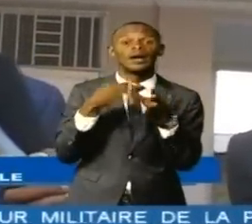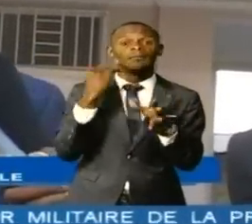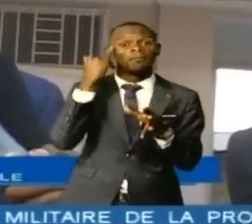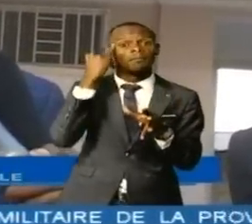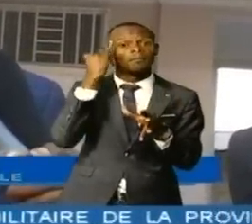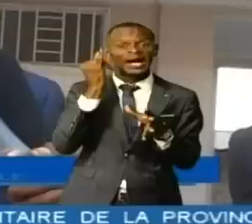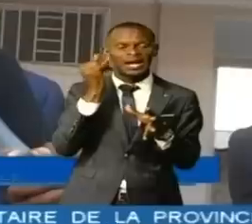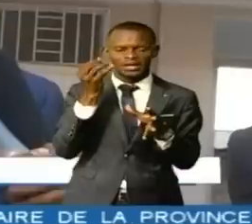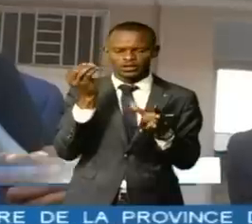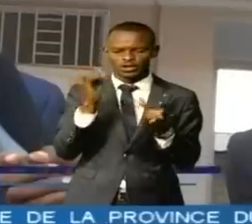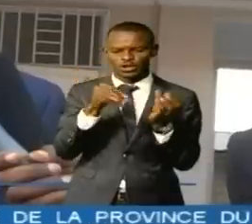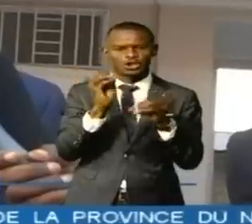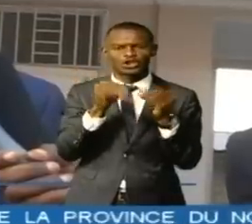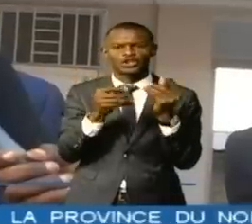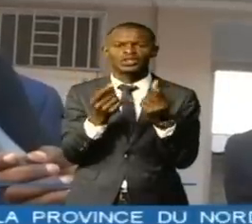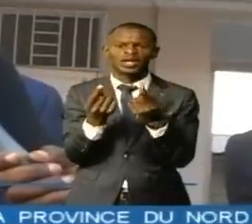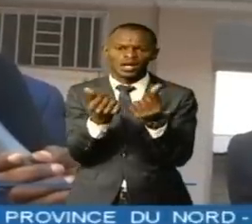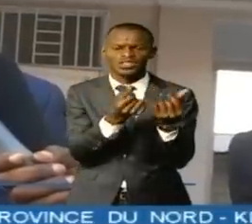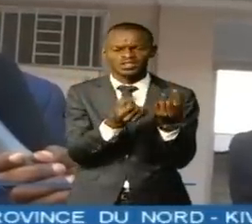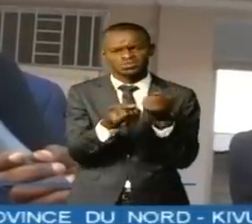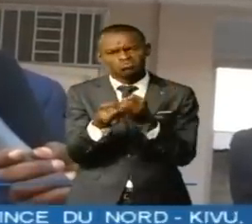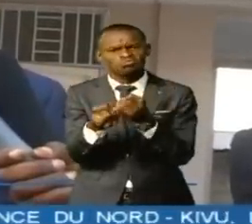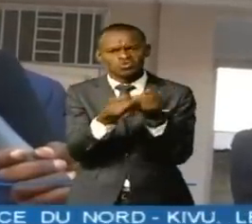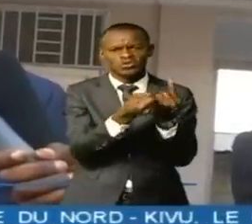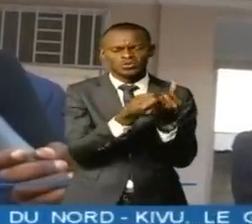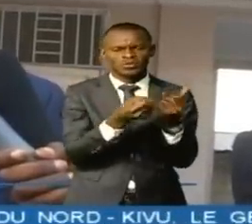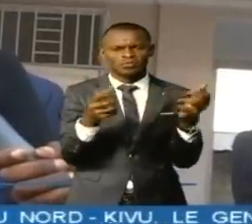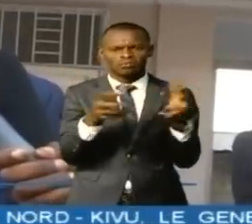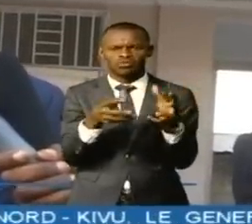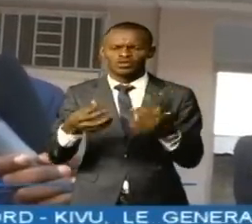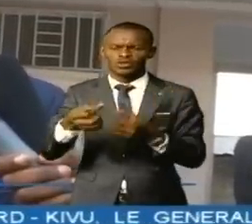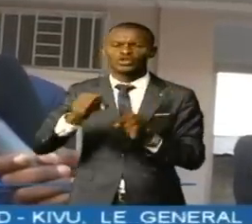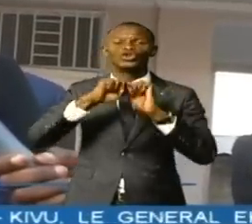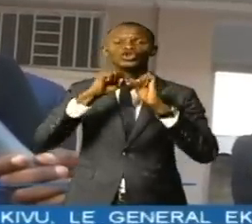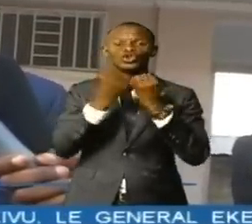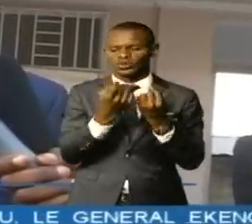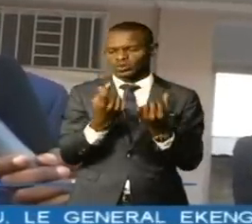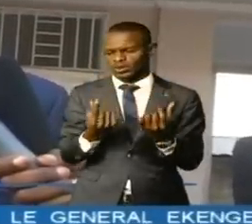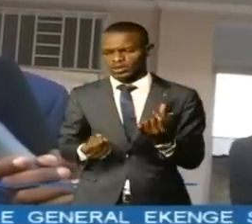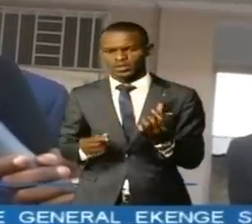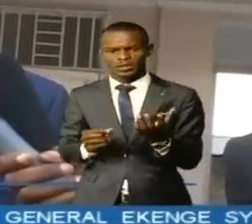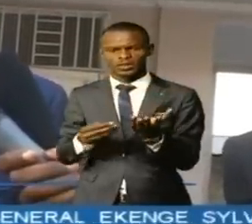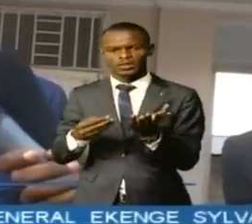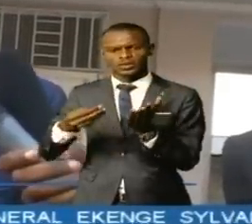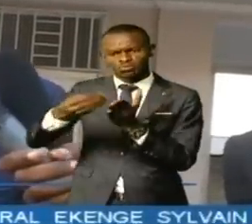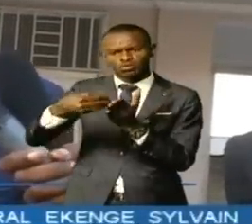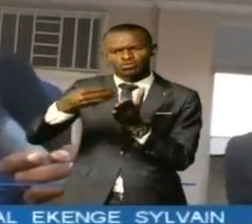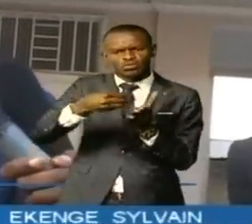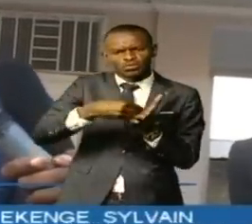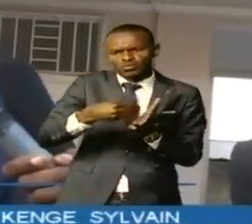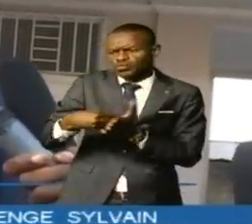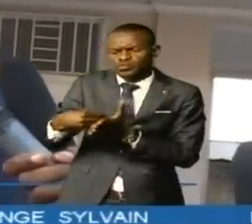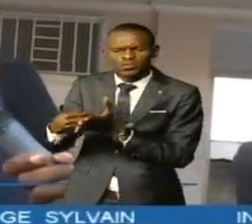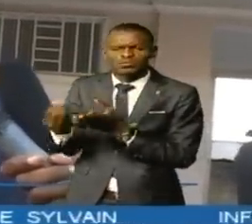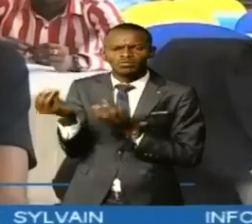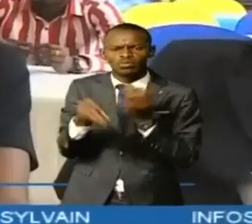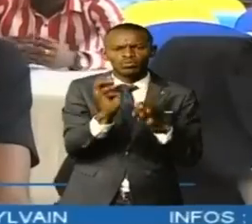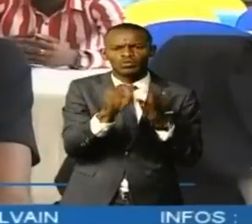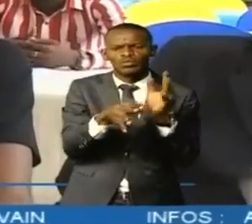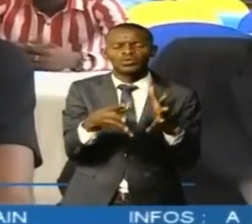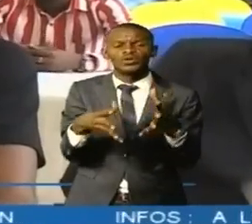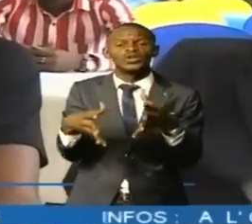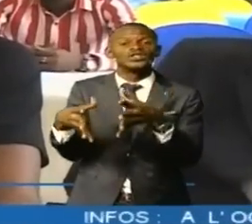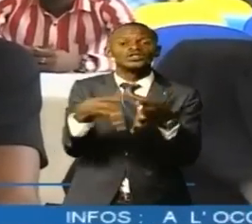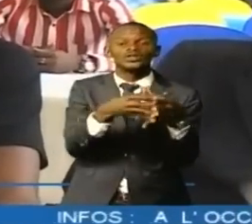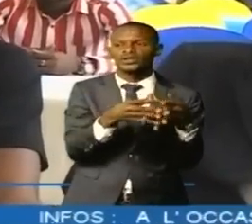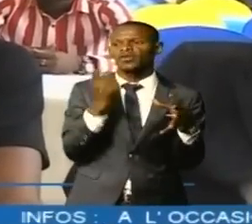qu'il ait de l'impact et que les journalistes puissent se cotiser au niveau de la base pour leur avenir propre. Rappelons